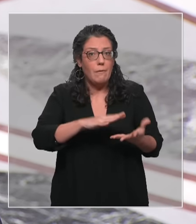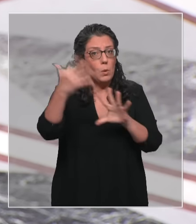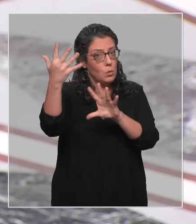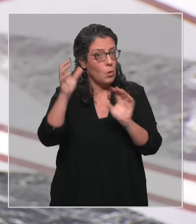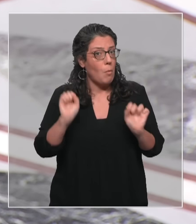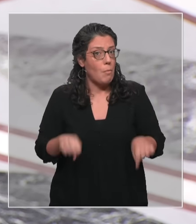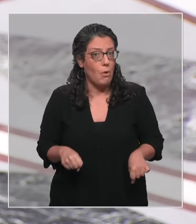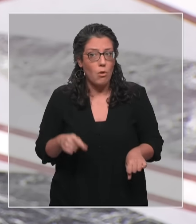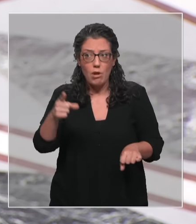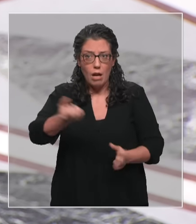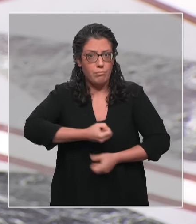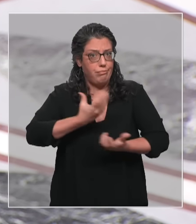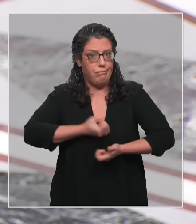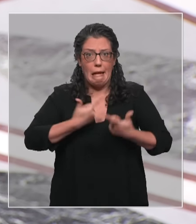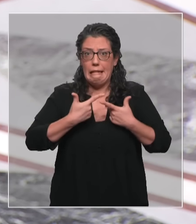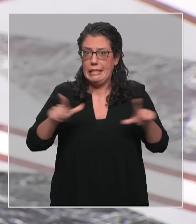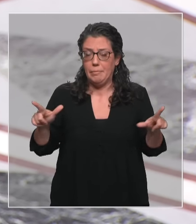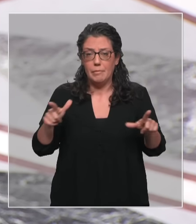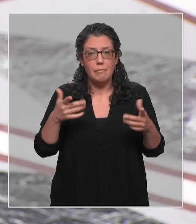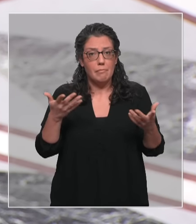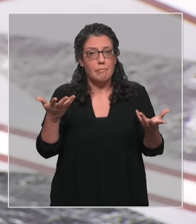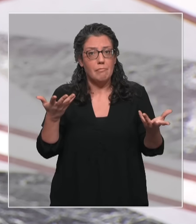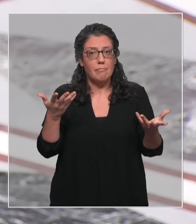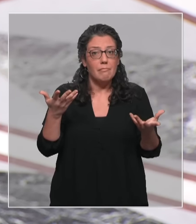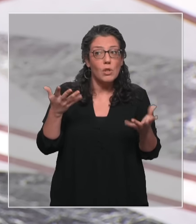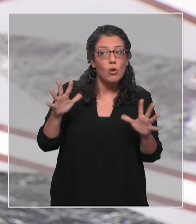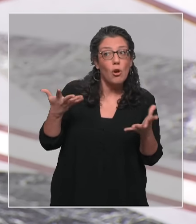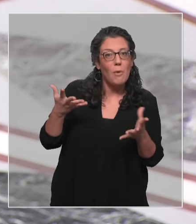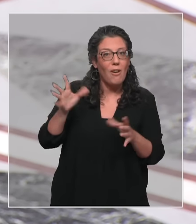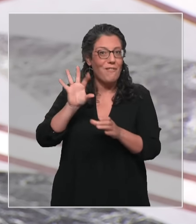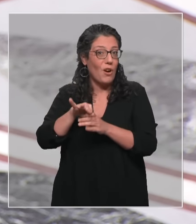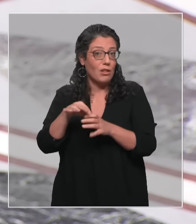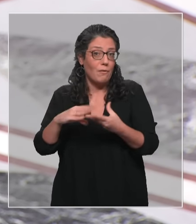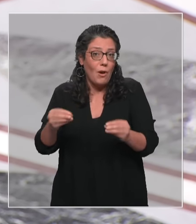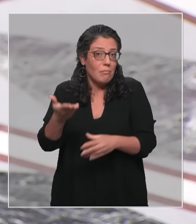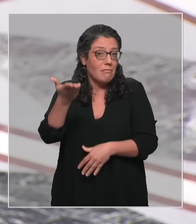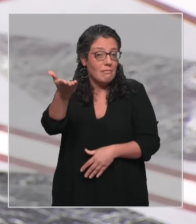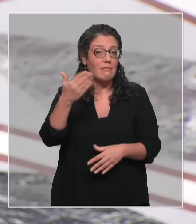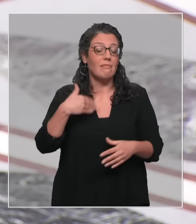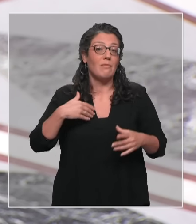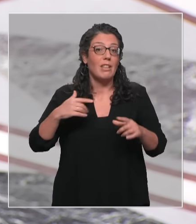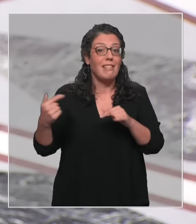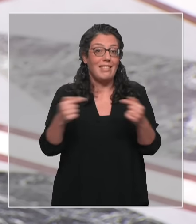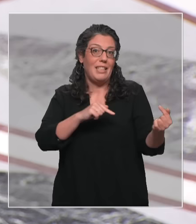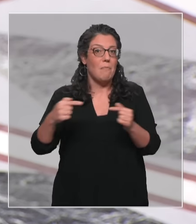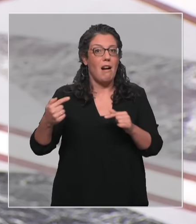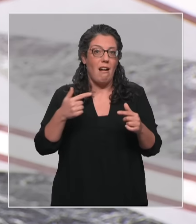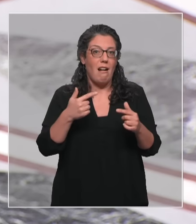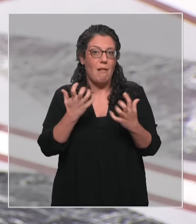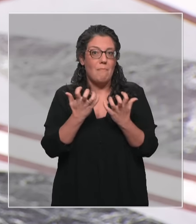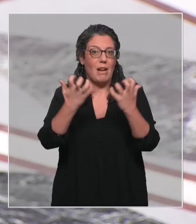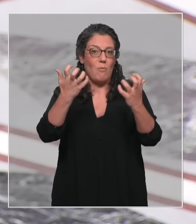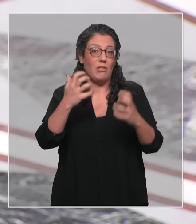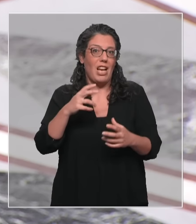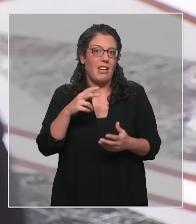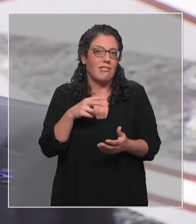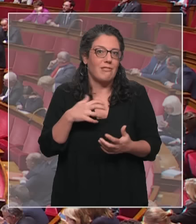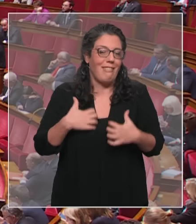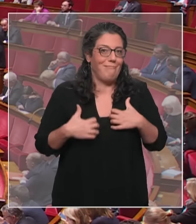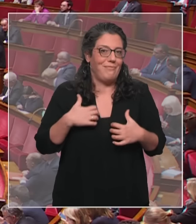précisément dire ce qu'ils veulent à travers leur vote. Et je ne vais pas préempter le débat parlementaire, mais j'ai hâte qu'on puisse en parler tous ensemble. Je vous